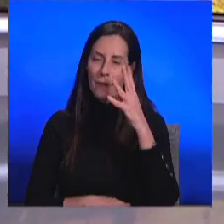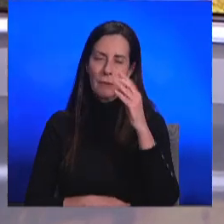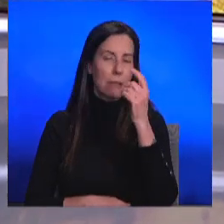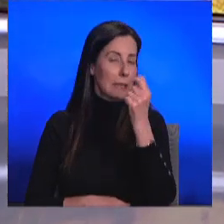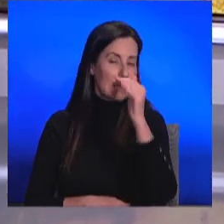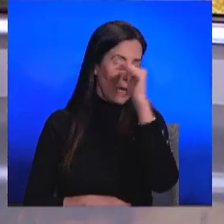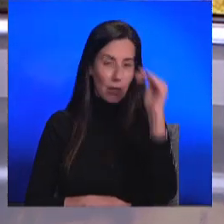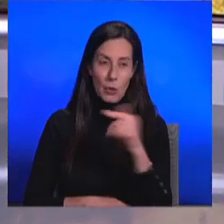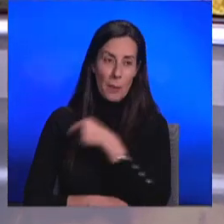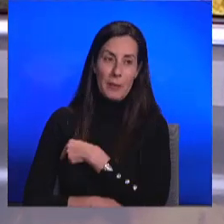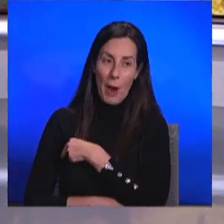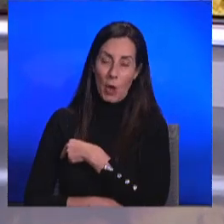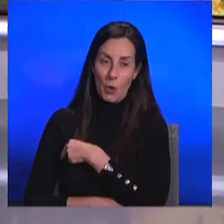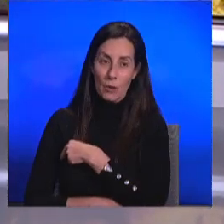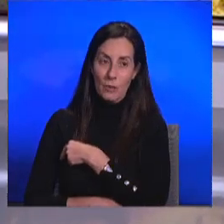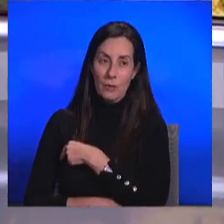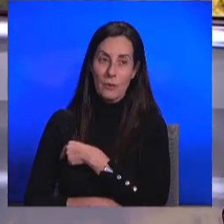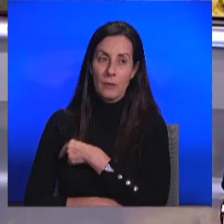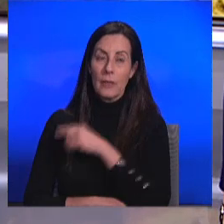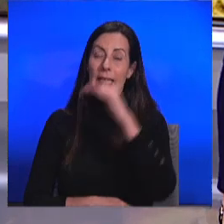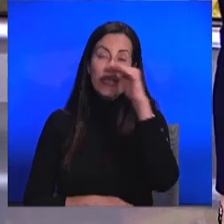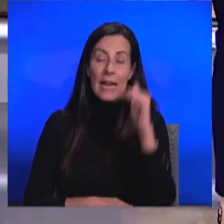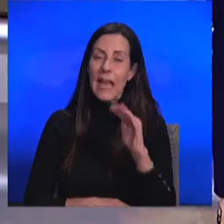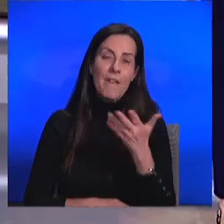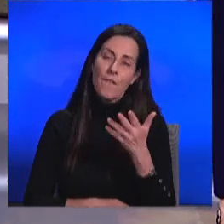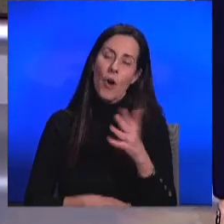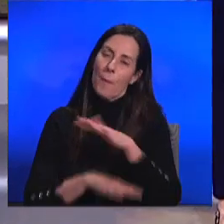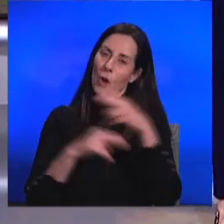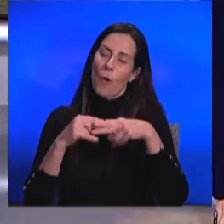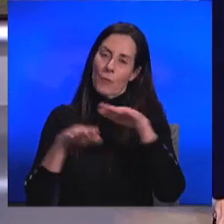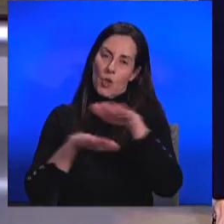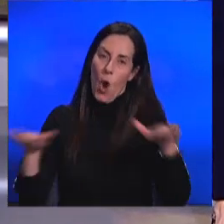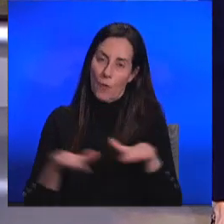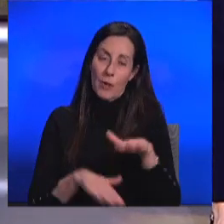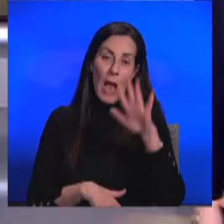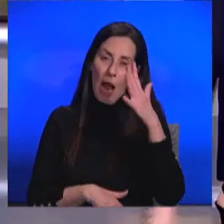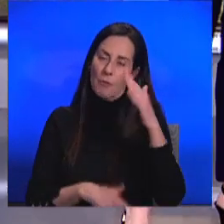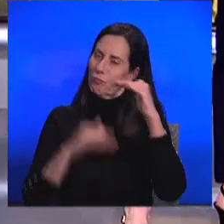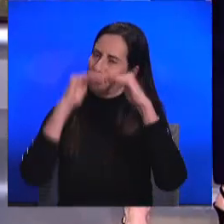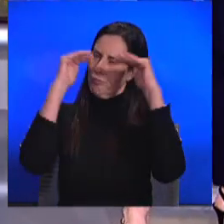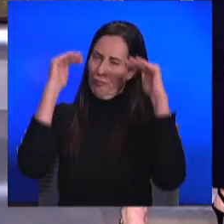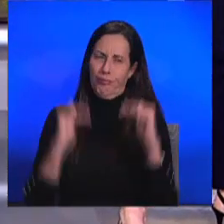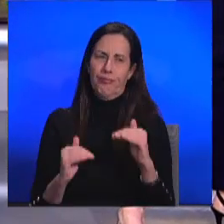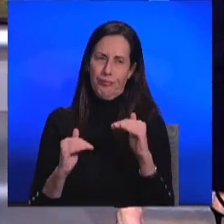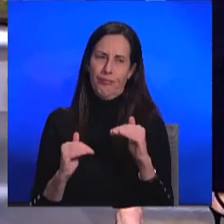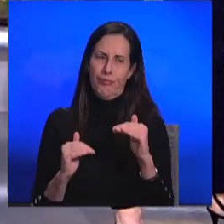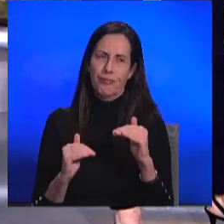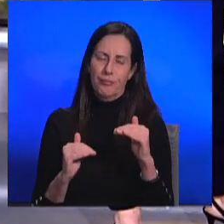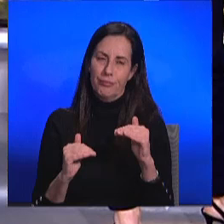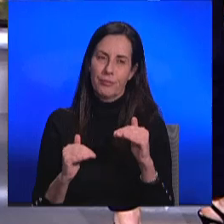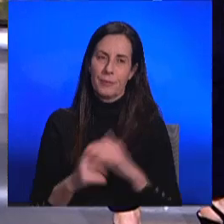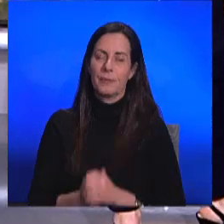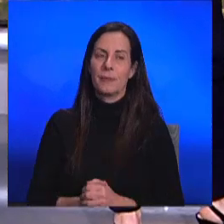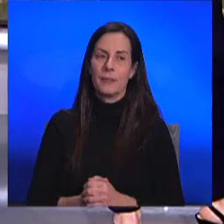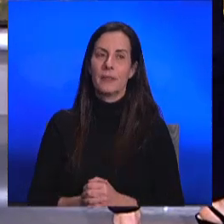איזושהי ירידה בטמפרטורות, כשהירידה תורגש בעיקר לאורך מישור החוף. חמישי כבר ירידה של ממש באופן יחסי למה שצפוי לנו